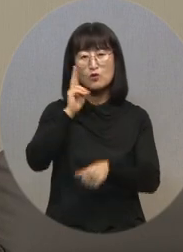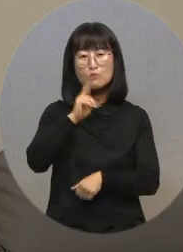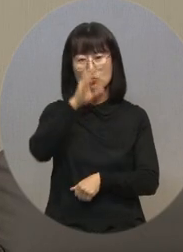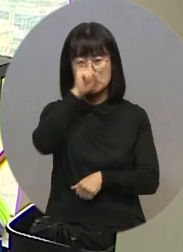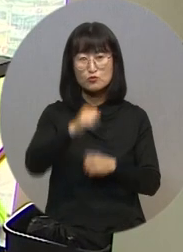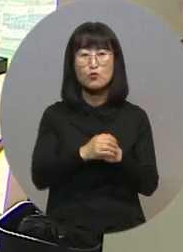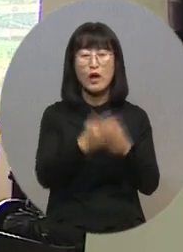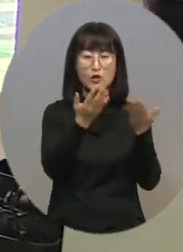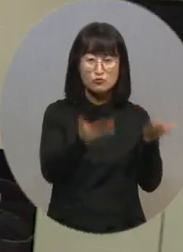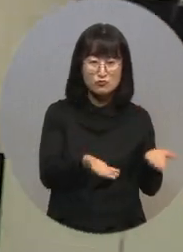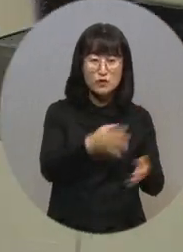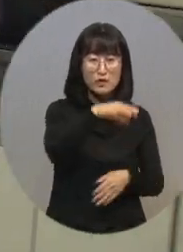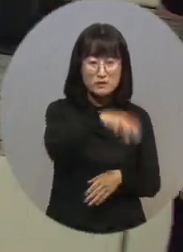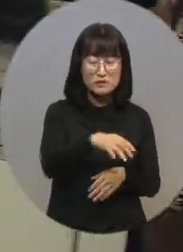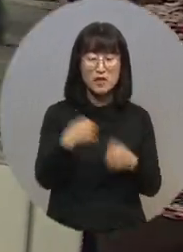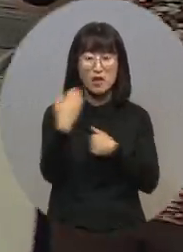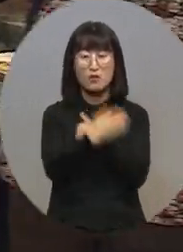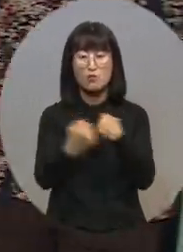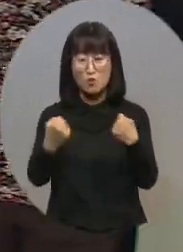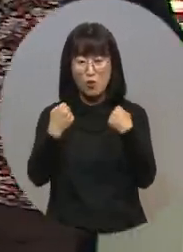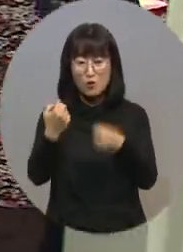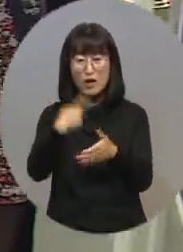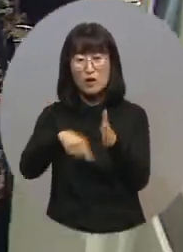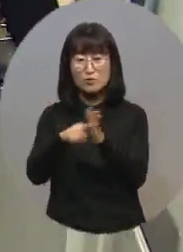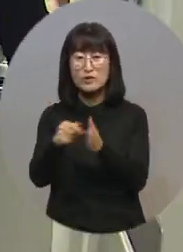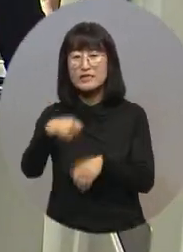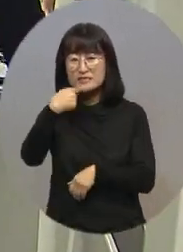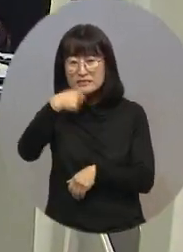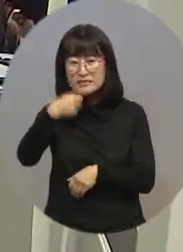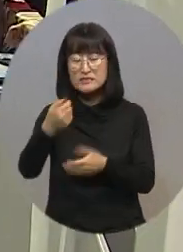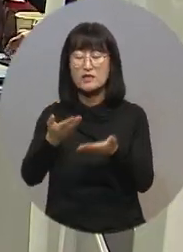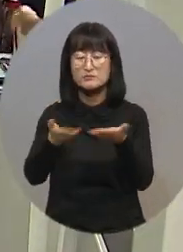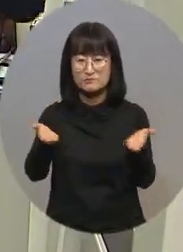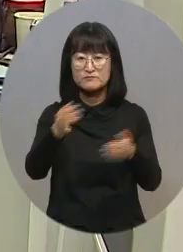위한 휴게실과 건강관리를 위한 식사도 제공됩니다.